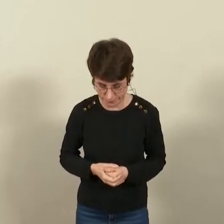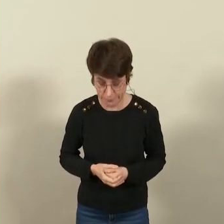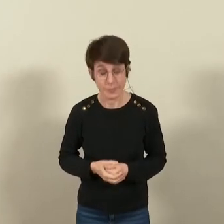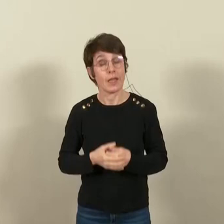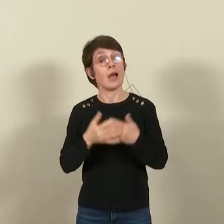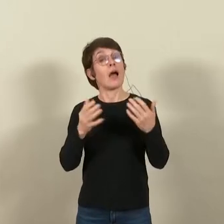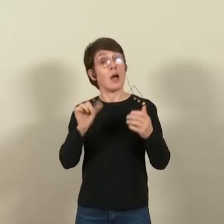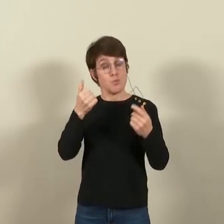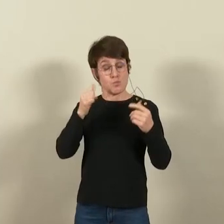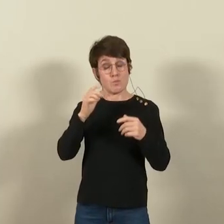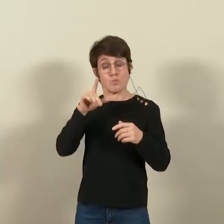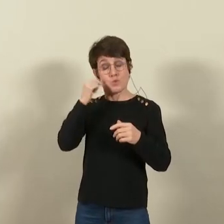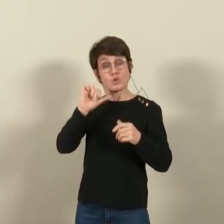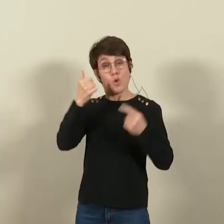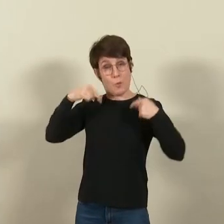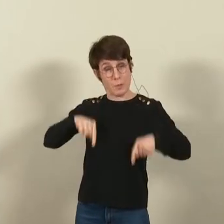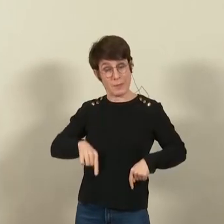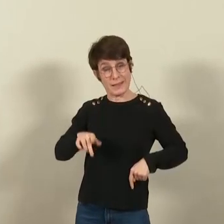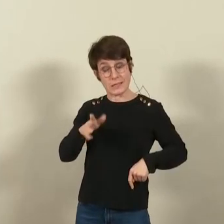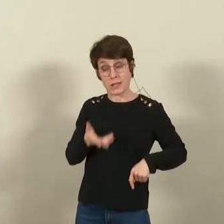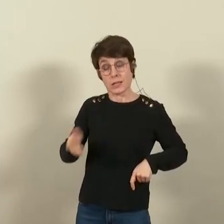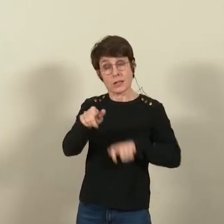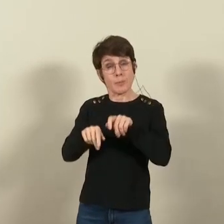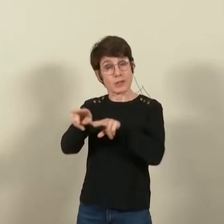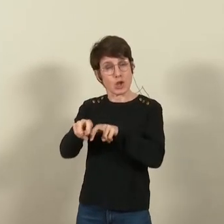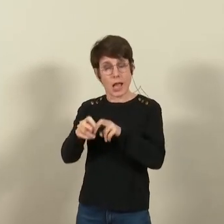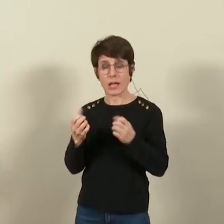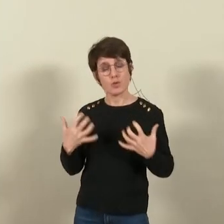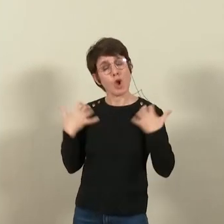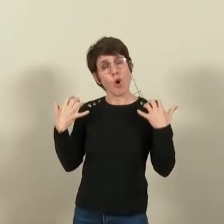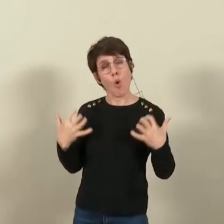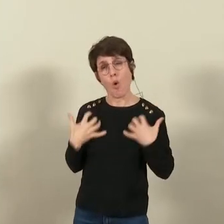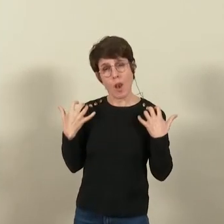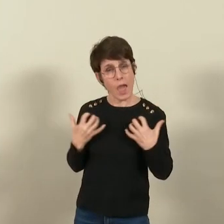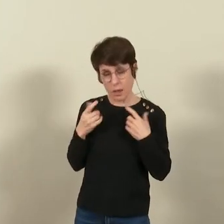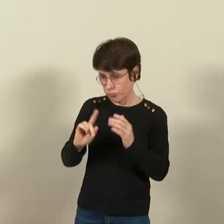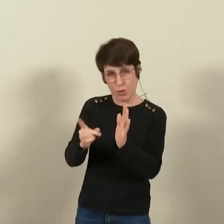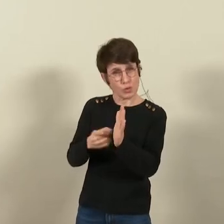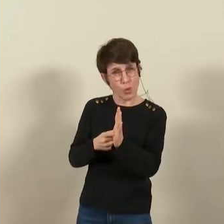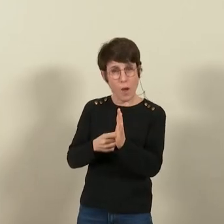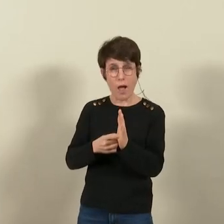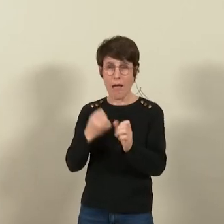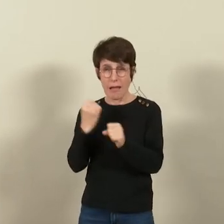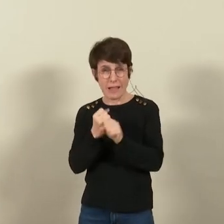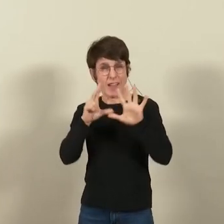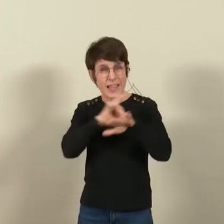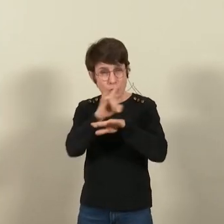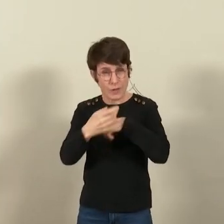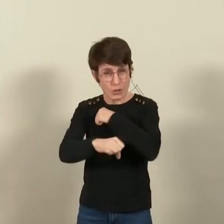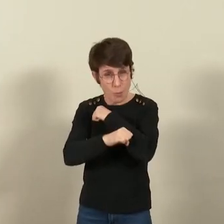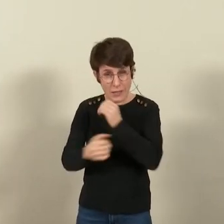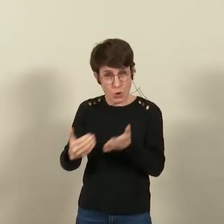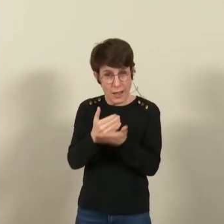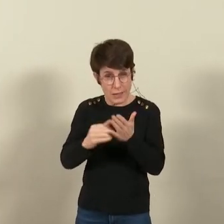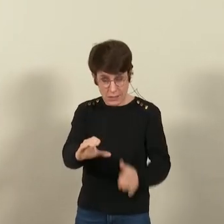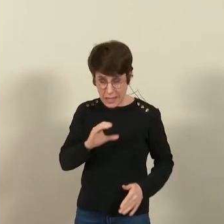la colère des agriculteurs est légitime elle vient de très loin lorsque vous travaillez 80 heur par semaine pour gagner 700 € par mois que vous